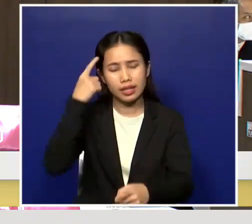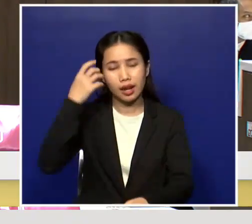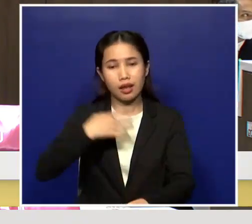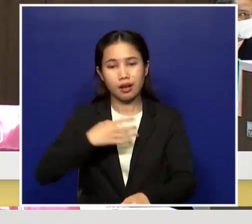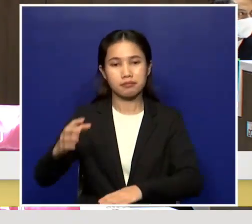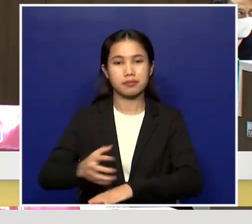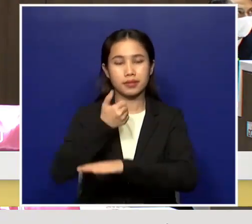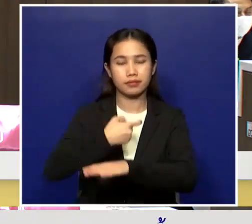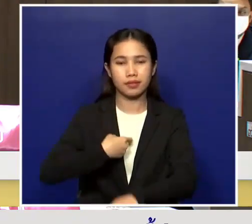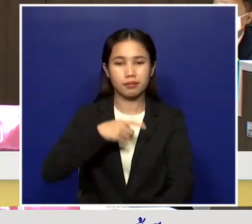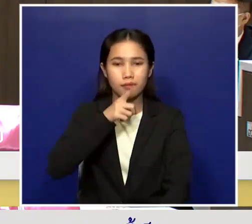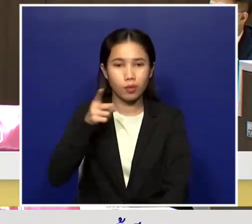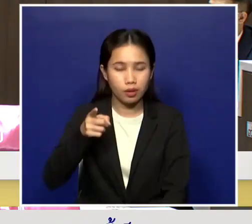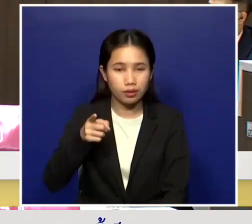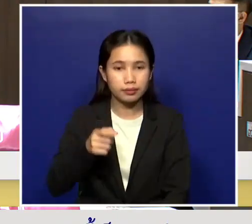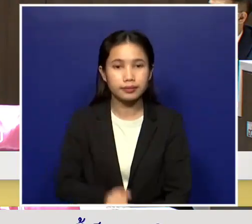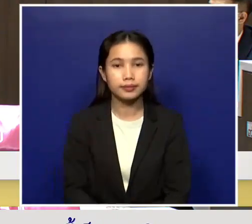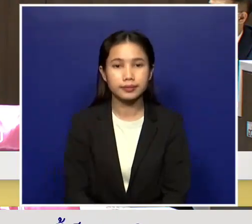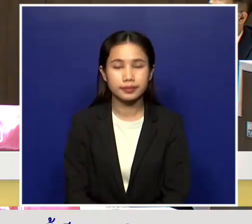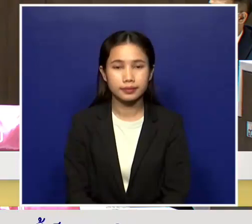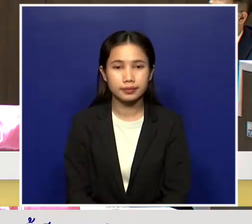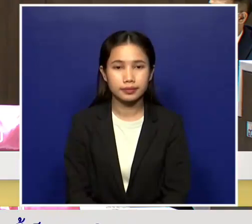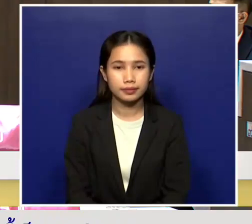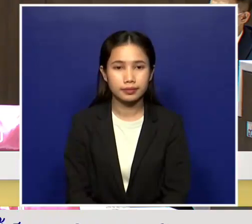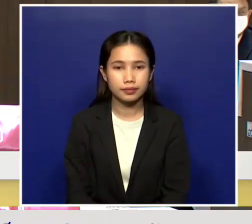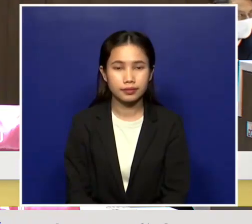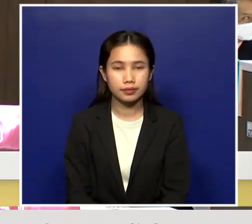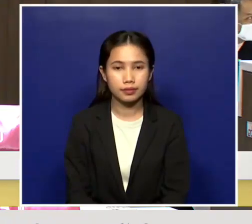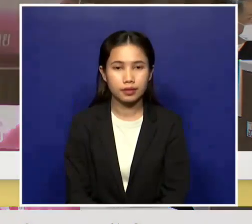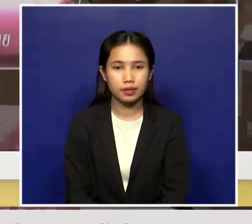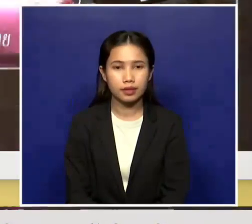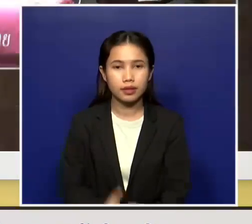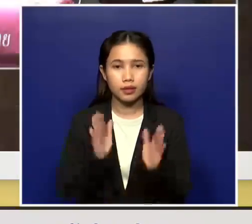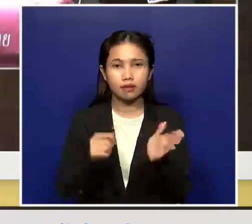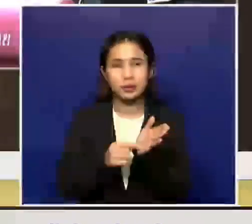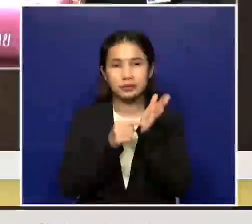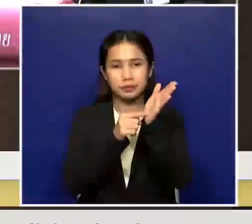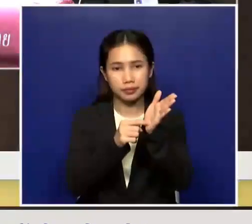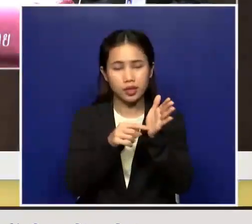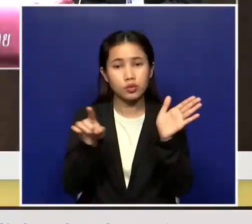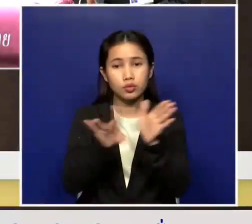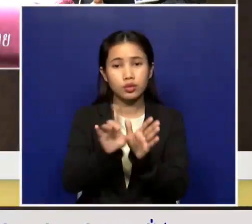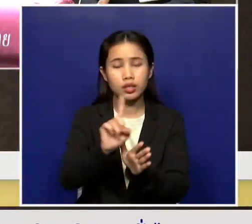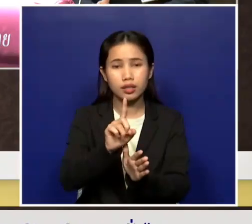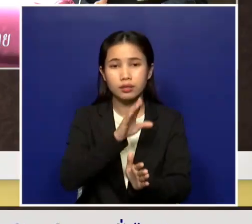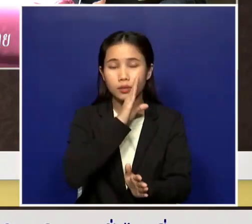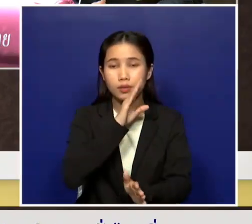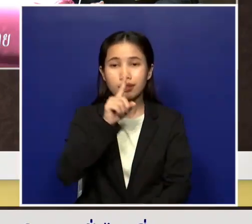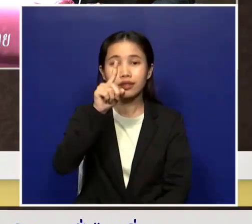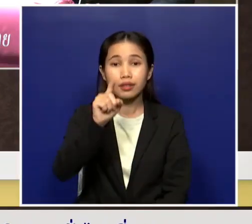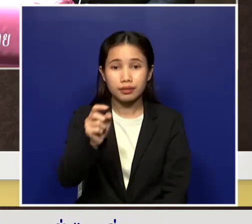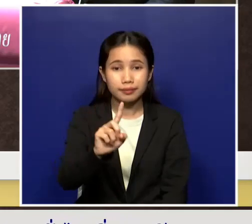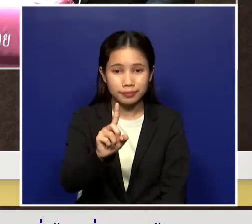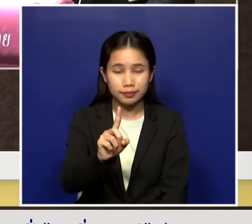แบบเดียวกับจอมพลผ้าขม้าแดงซึ่งคนยกย่องมากสุดท้ายเมื่อเสียชีวิตปรากฏว่าไ